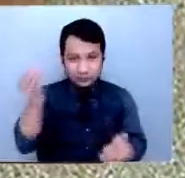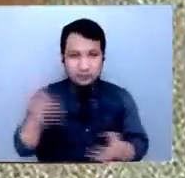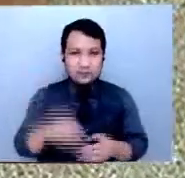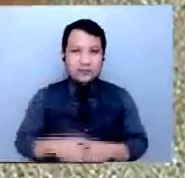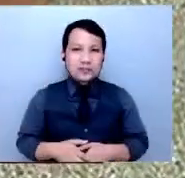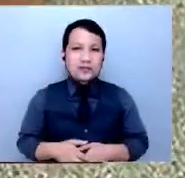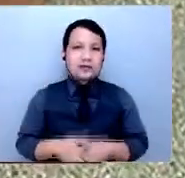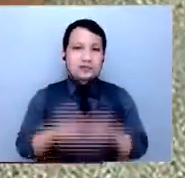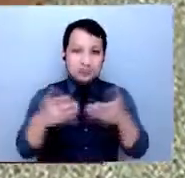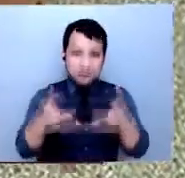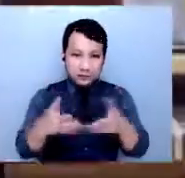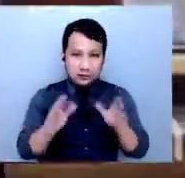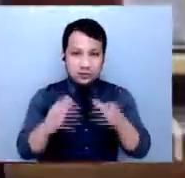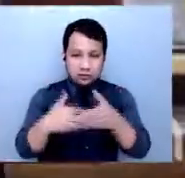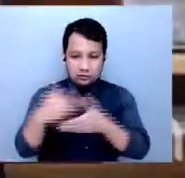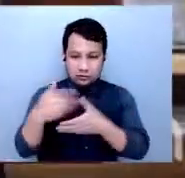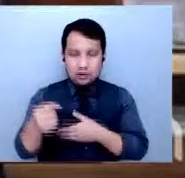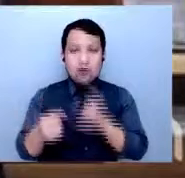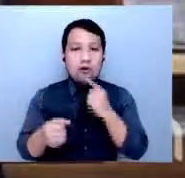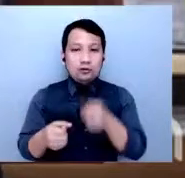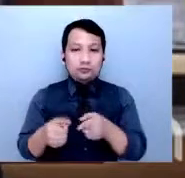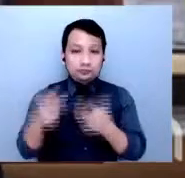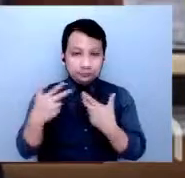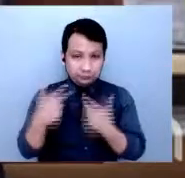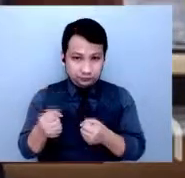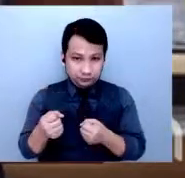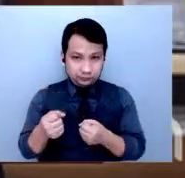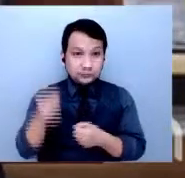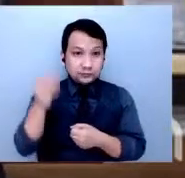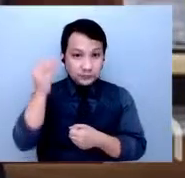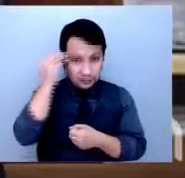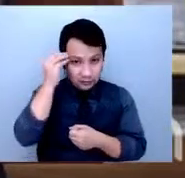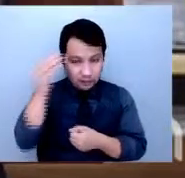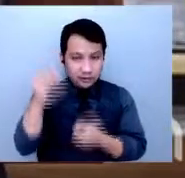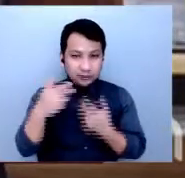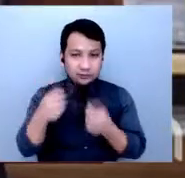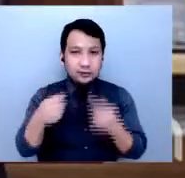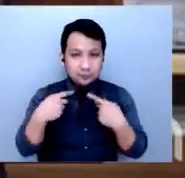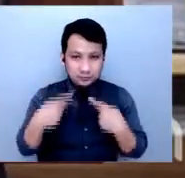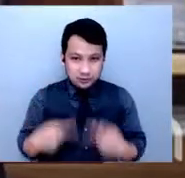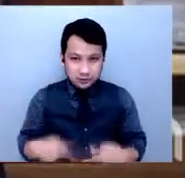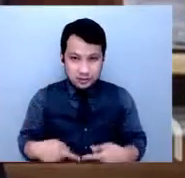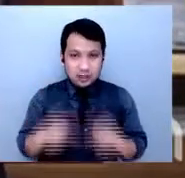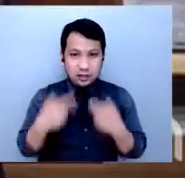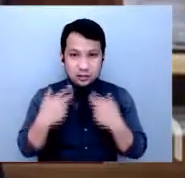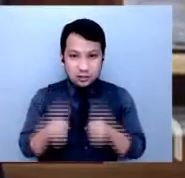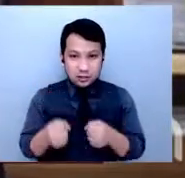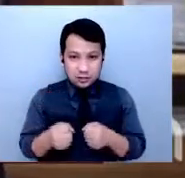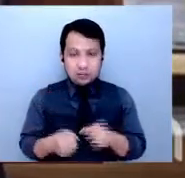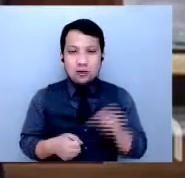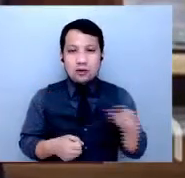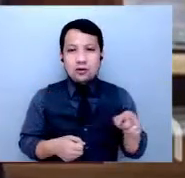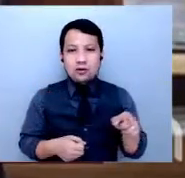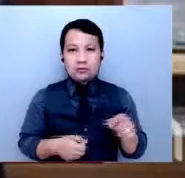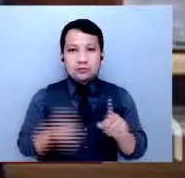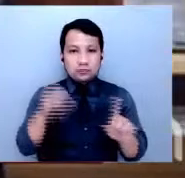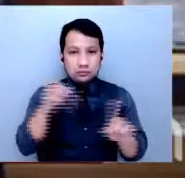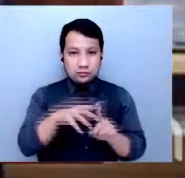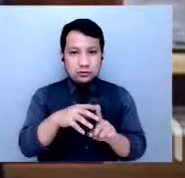ang minors lumabas is for their health, no? Mental health and physical health. Magkaroon ng exposure sa